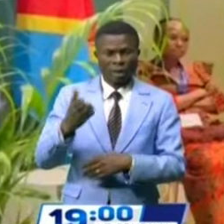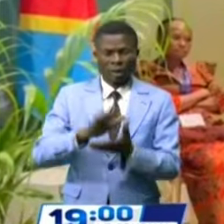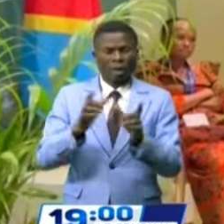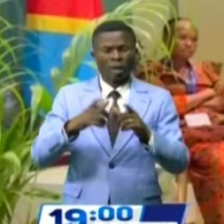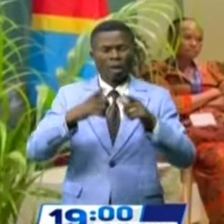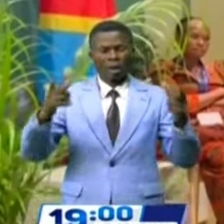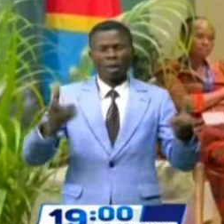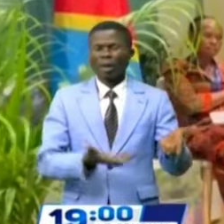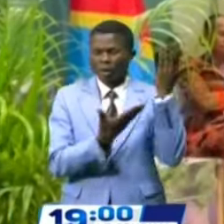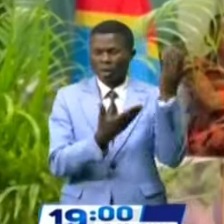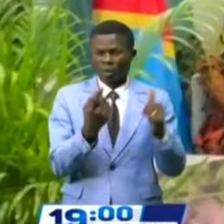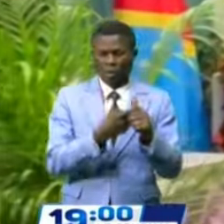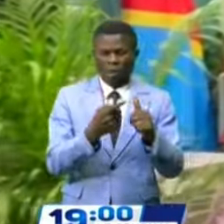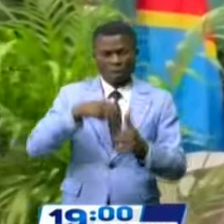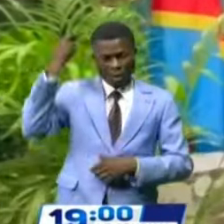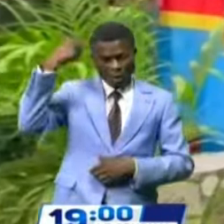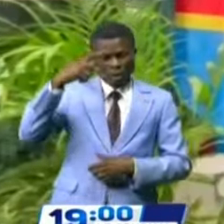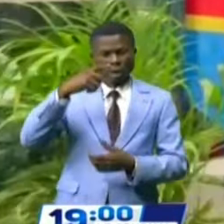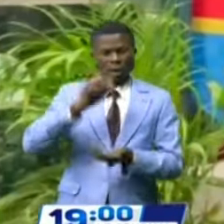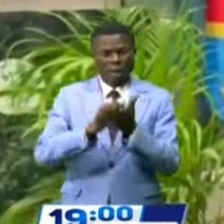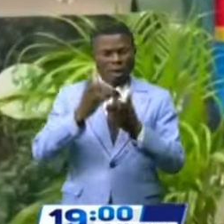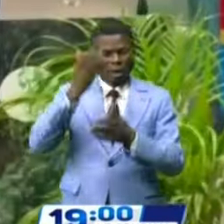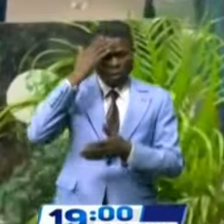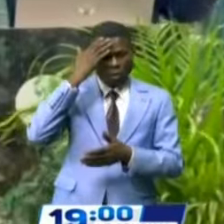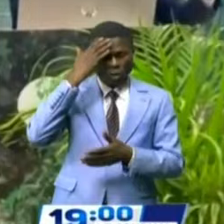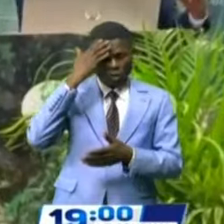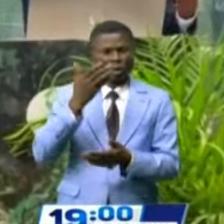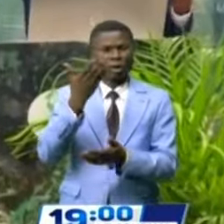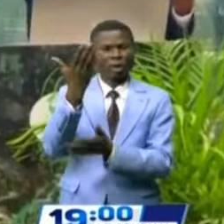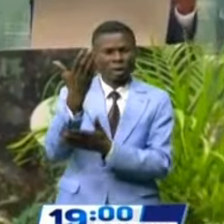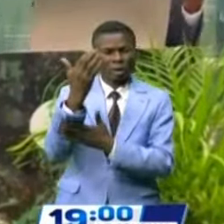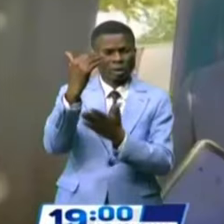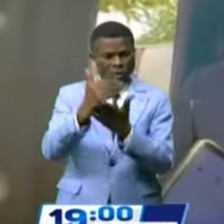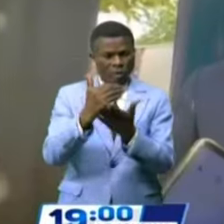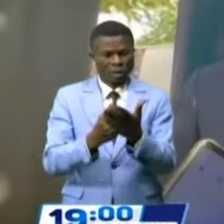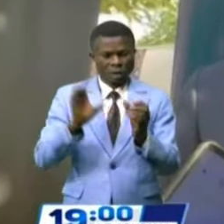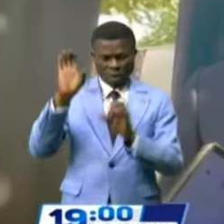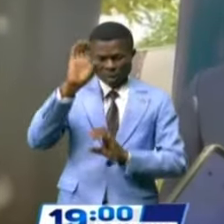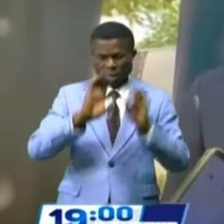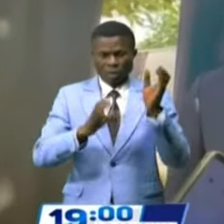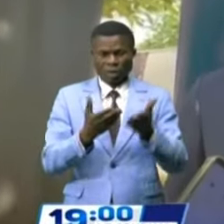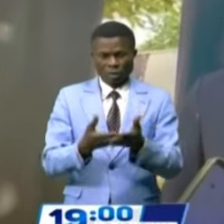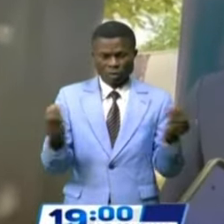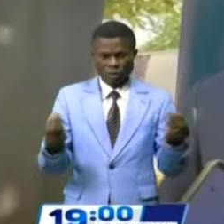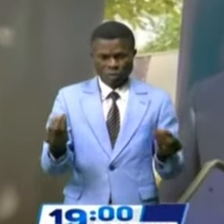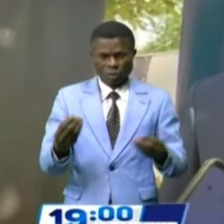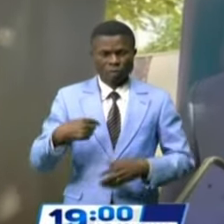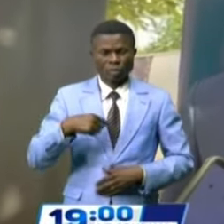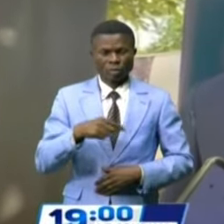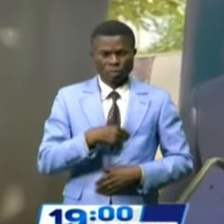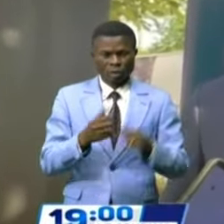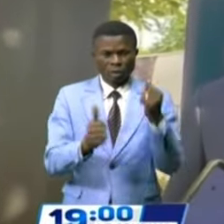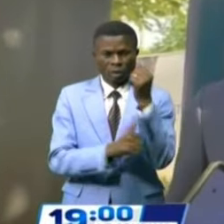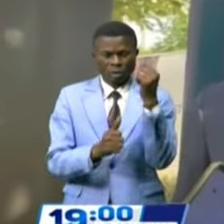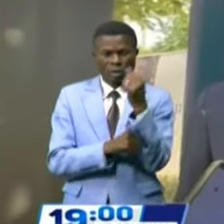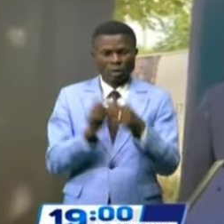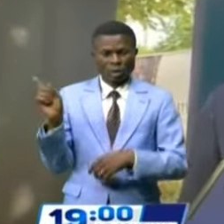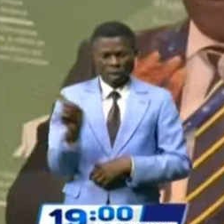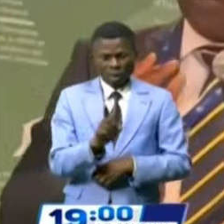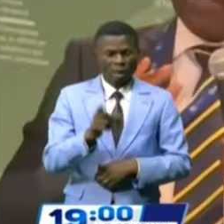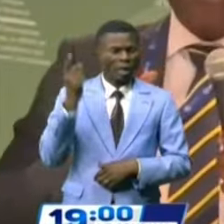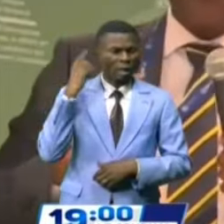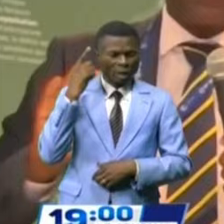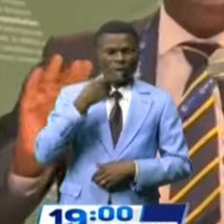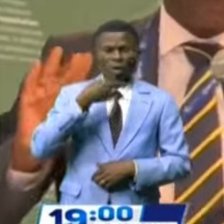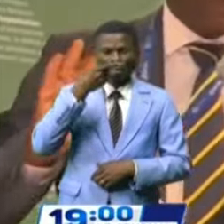il est important que cette politique soit éclairée par les recommandations scientifiques. Voilà pourquoi nous avons tour à tour écouté des chercheurs qui